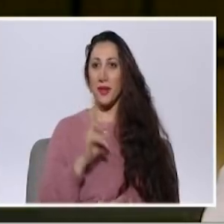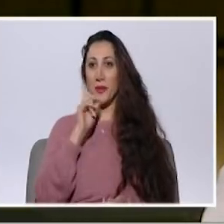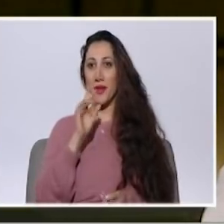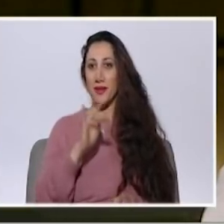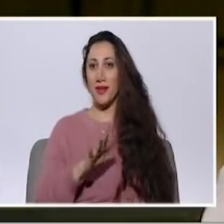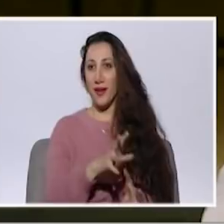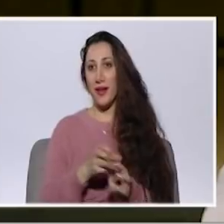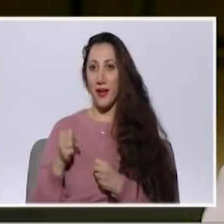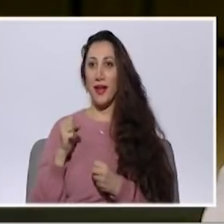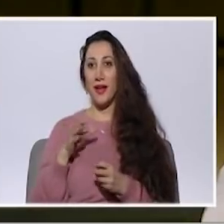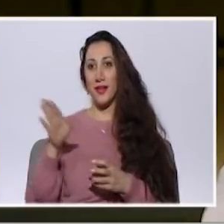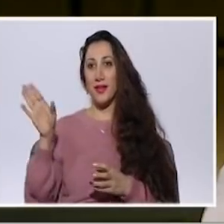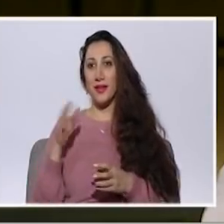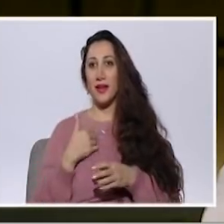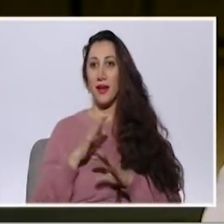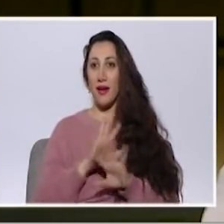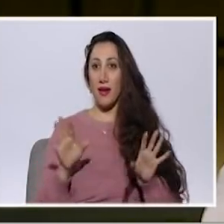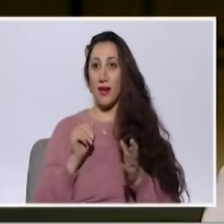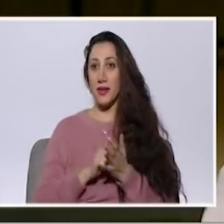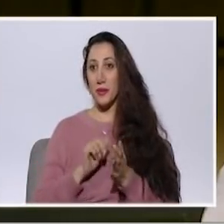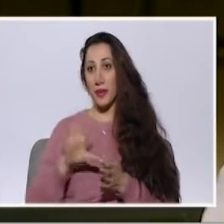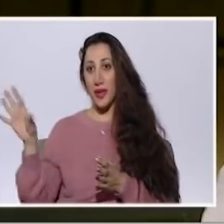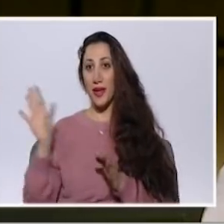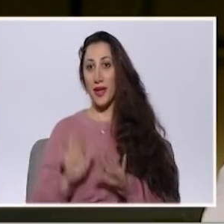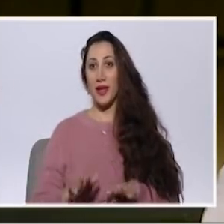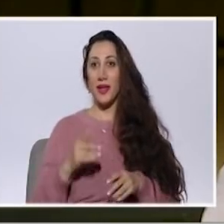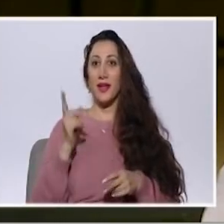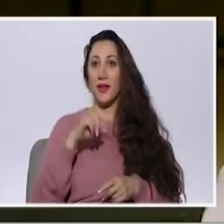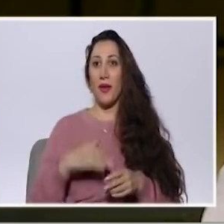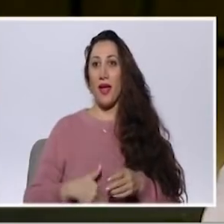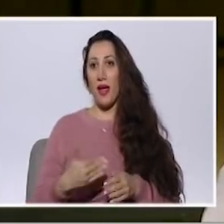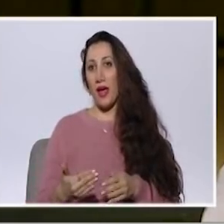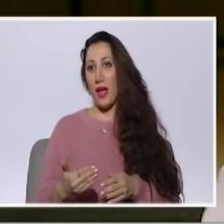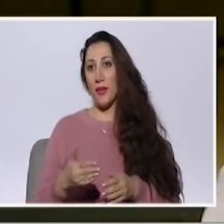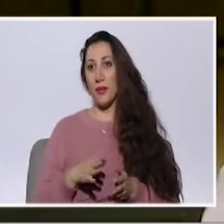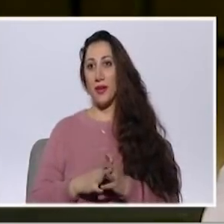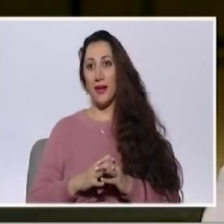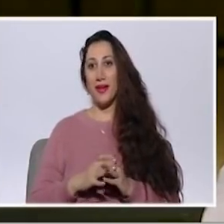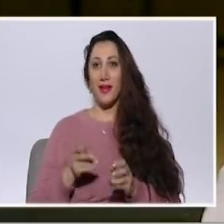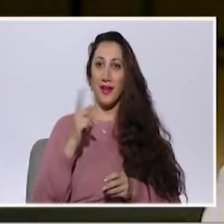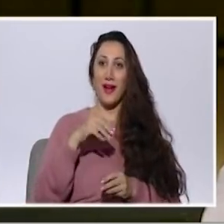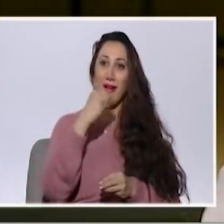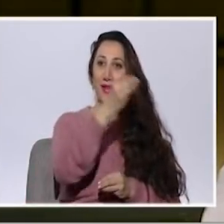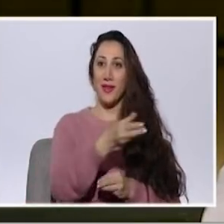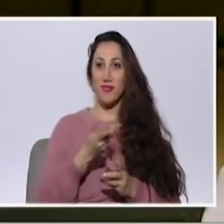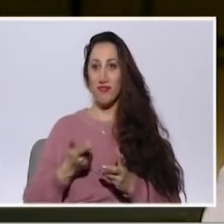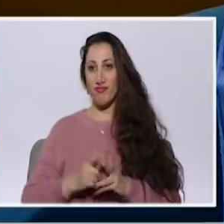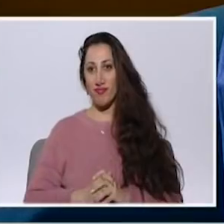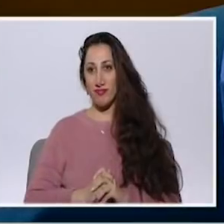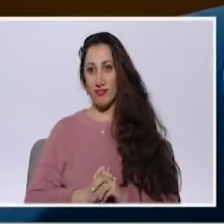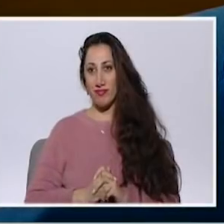ايتام، وبعدين بعد ما تبنتها اكتشفت انها حامل فراحت مرجعها تاني الدار. رأيك ايه في الموضوع